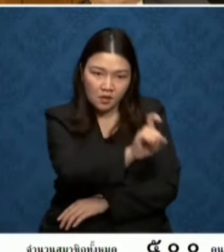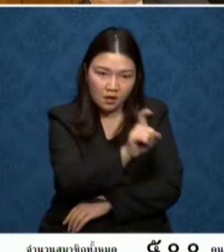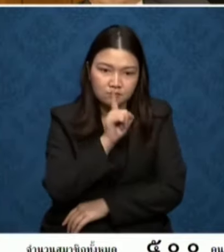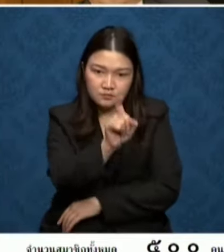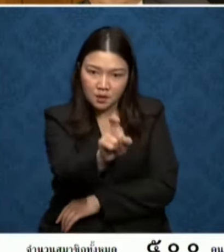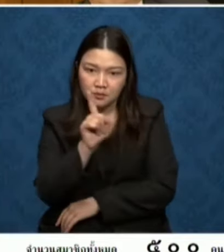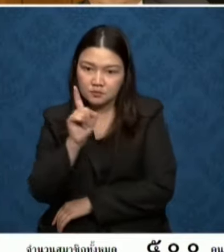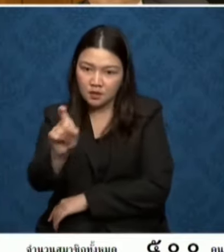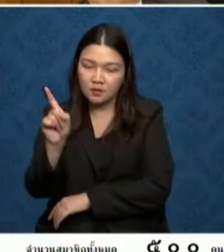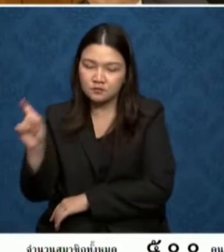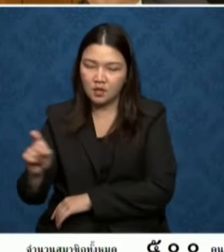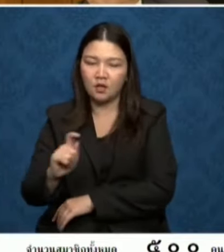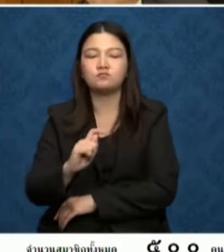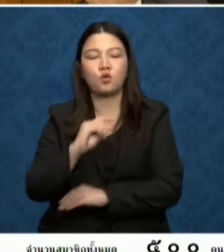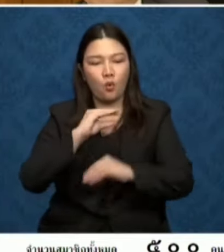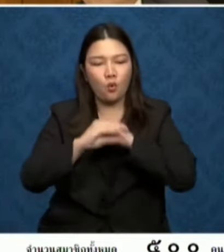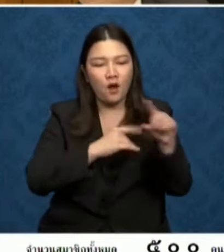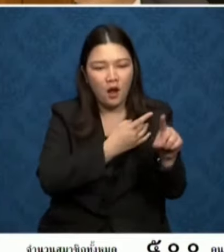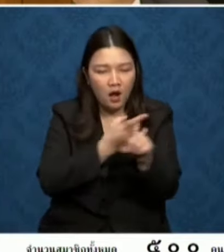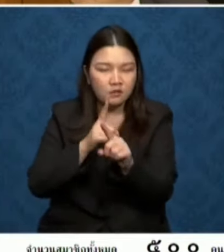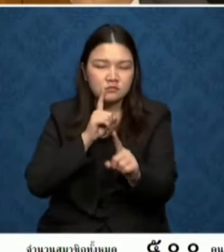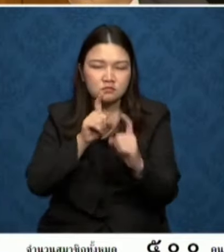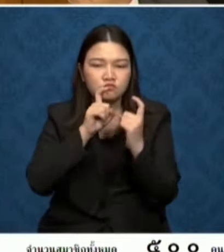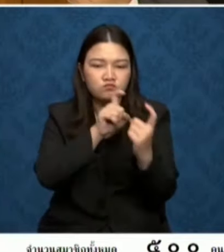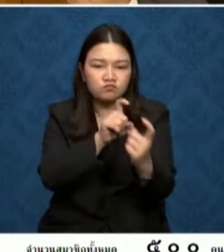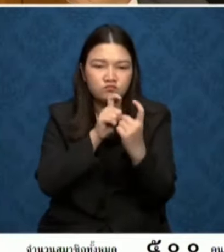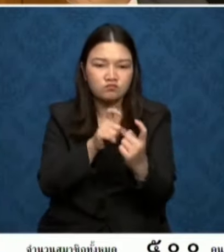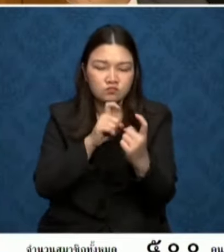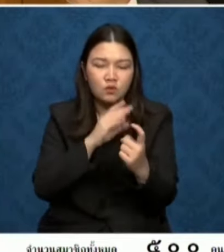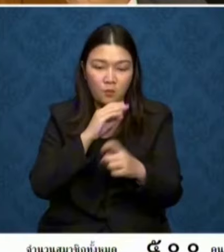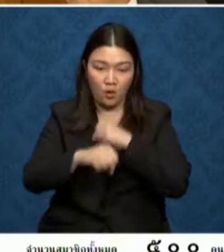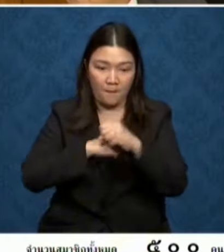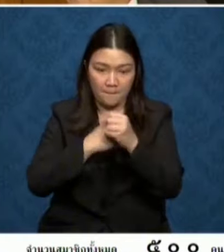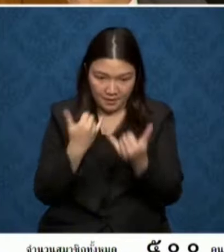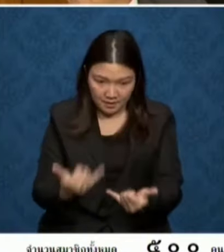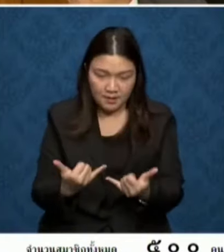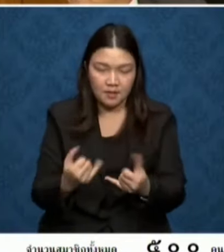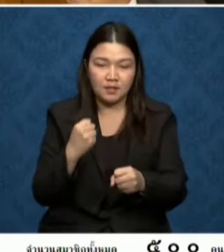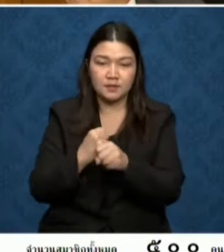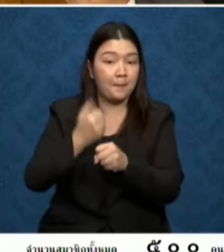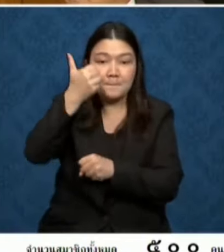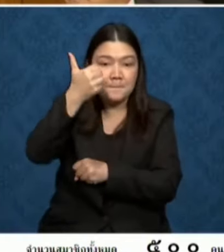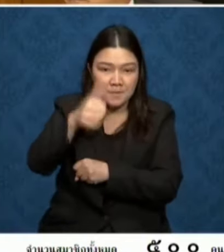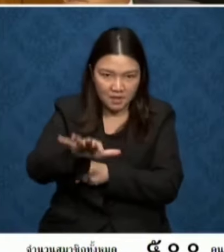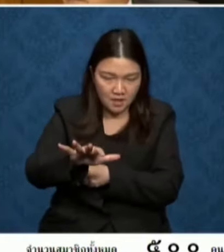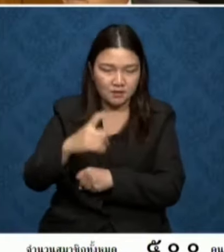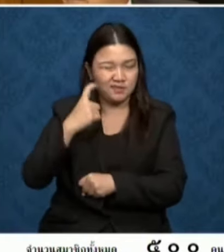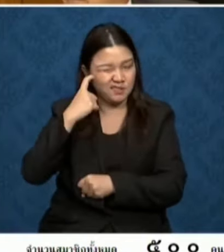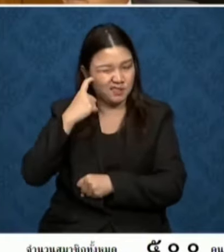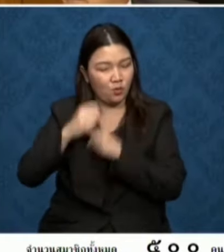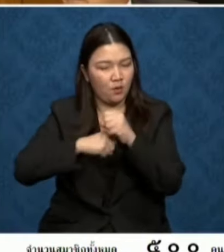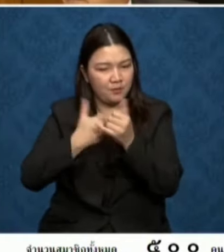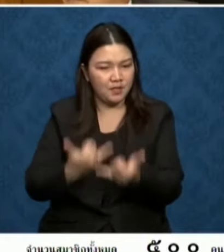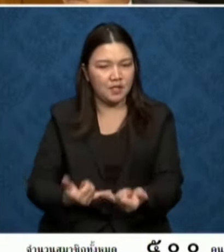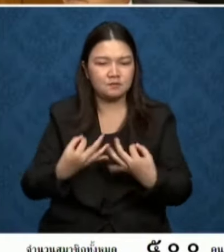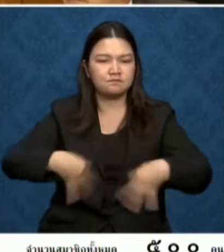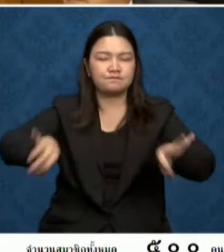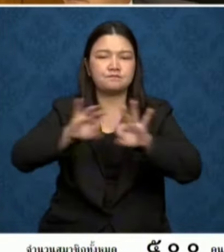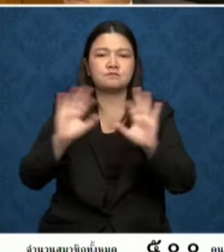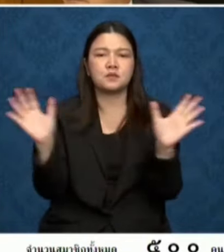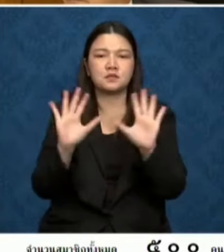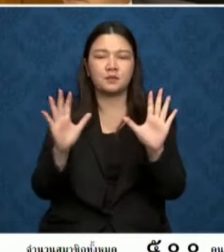ลายโครงการครับหากไม่สามารถดำเนินการได้ภายในปี67หรือไม่มีความจำเป็นแล้วเนี่ย เ